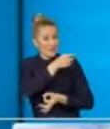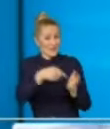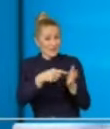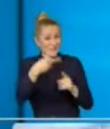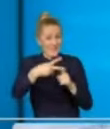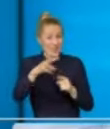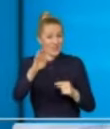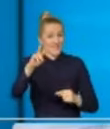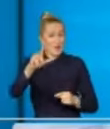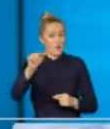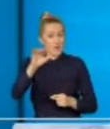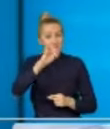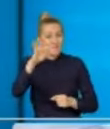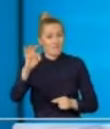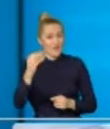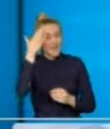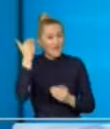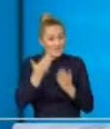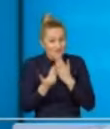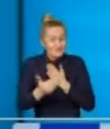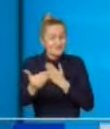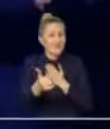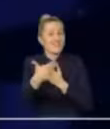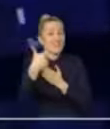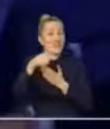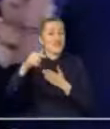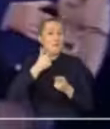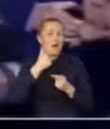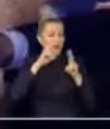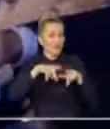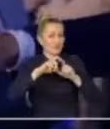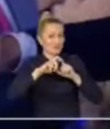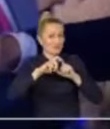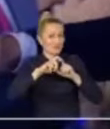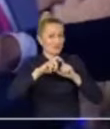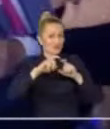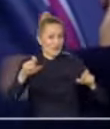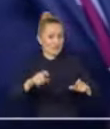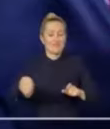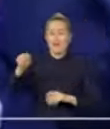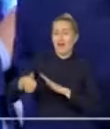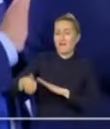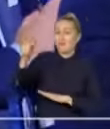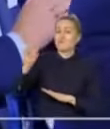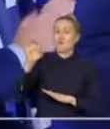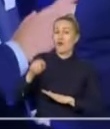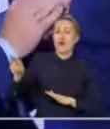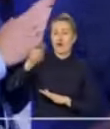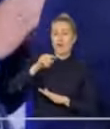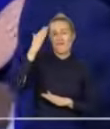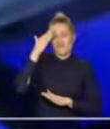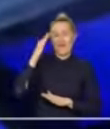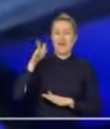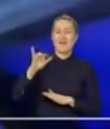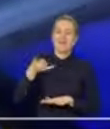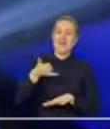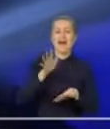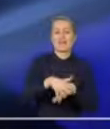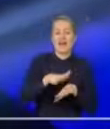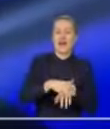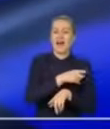bo niewiele tygodni już zostało. Liderzy Platformy nie kryją, jaki mają stosunek do